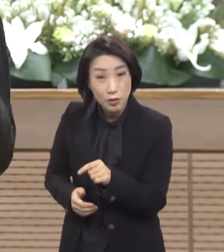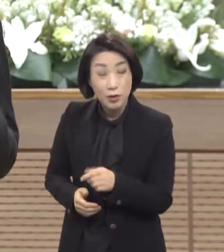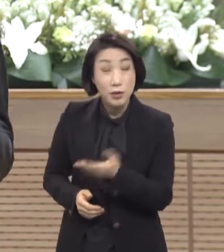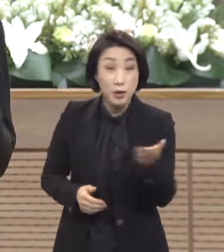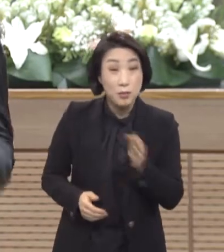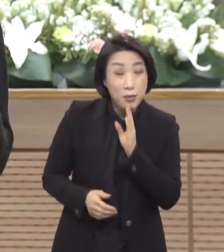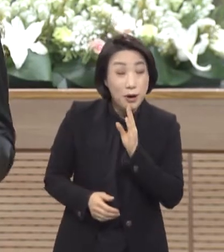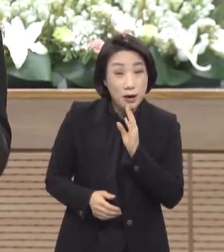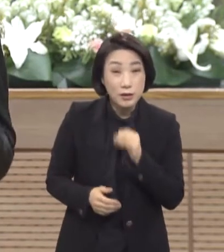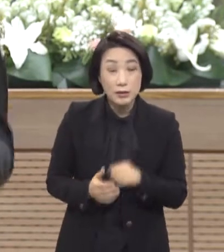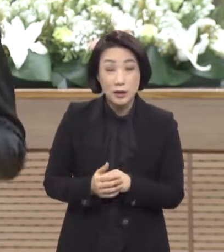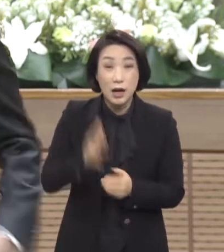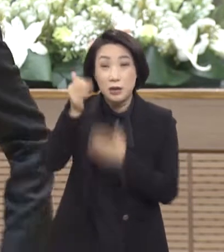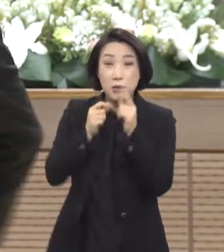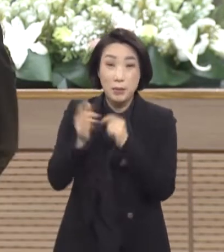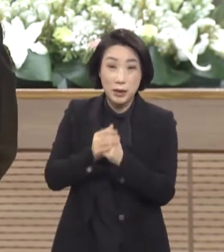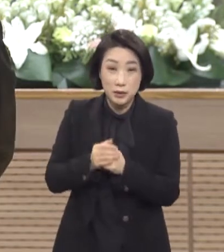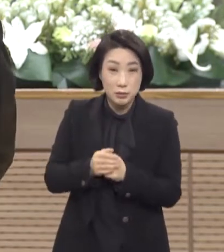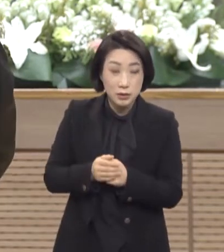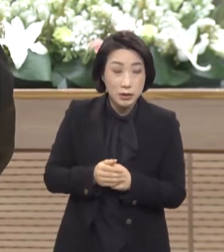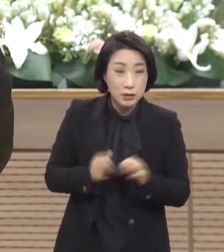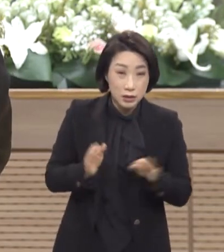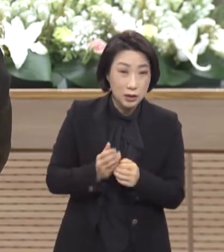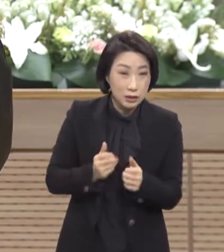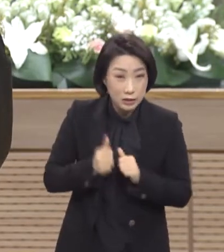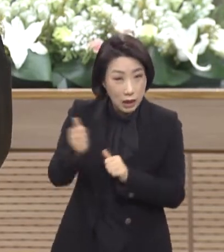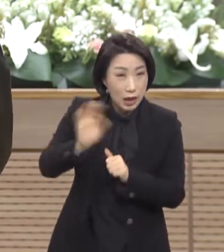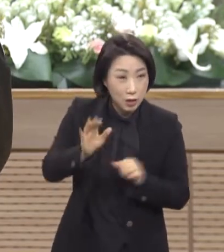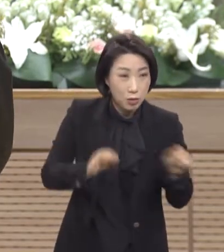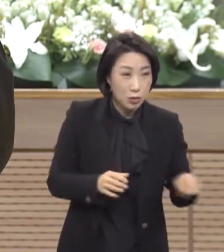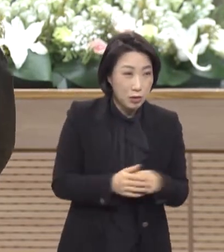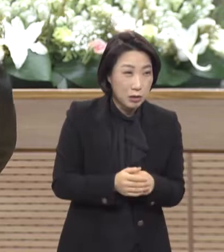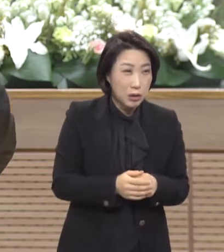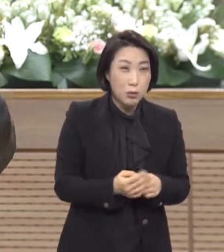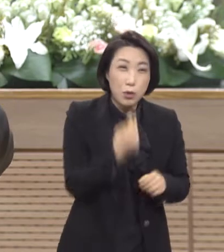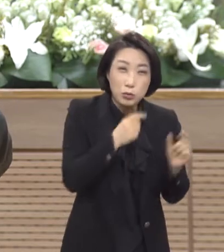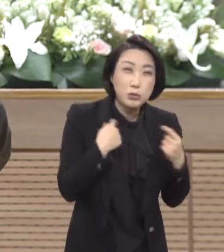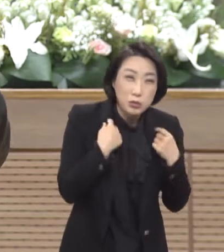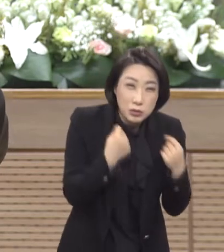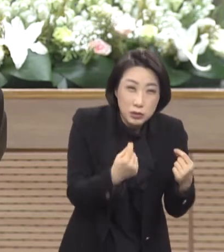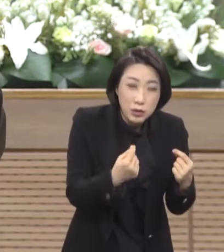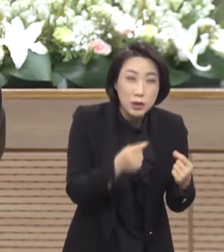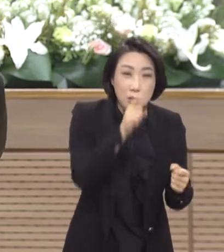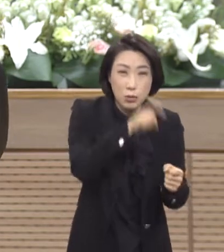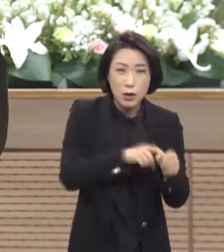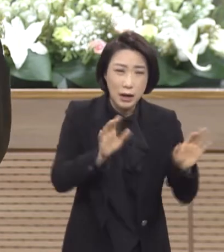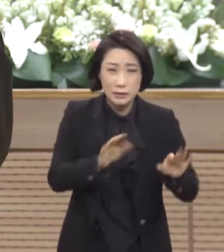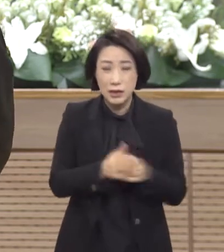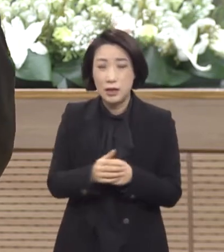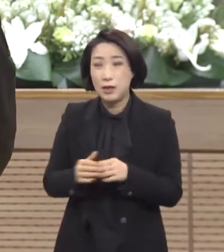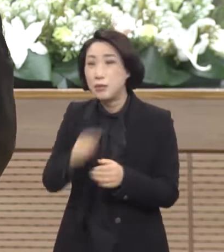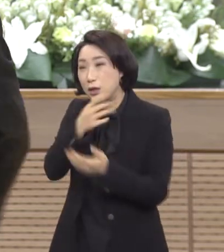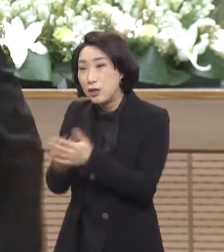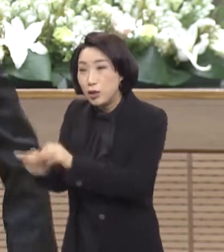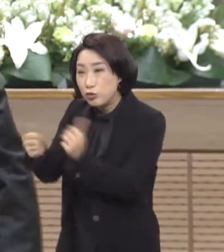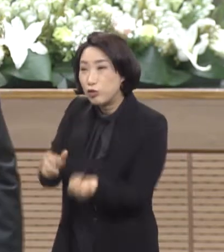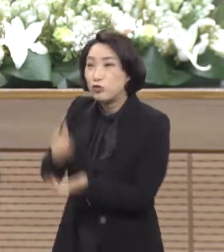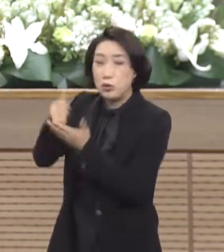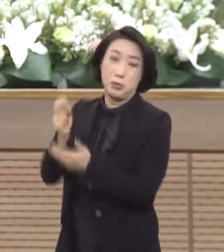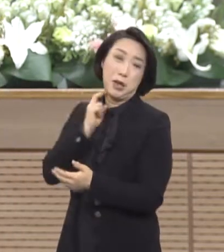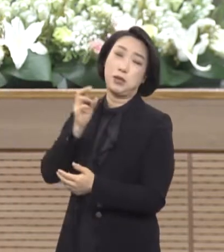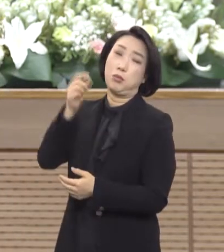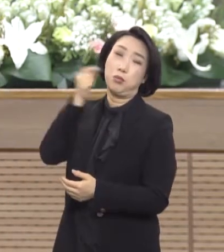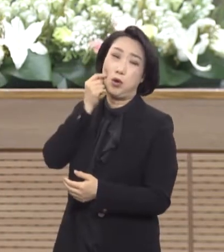가고 초잡스럽게 목숨 하나 유지하려고 비겁하게 살려고 하지 않고 피 흘리고 오신 주님을 배신하지 않고